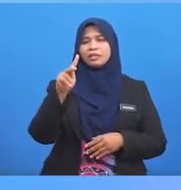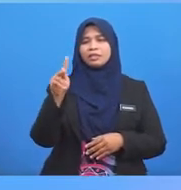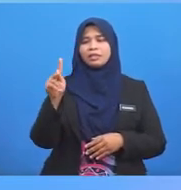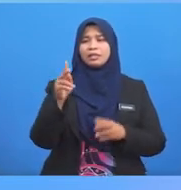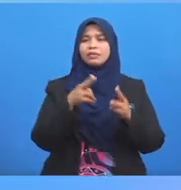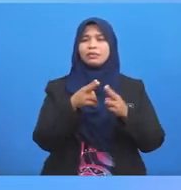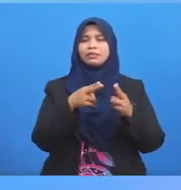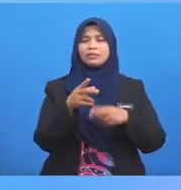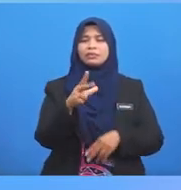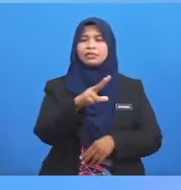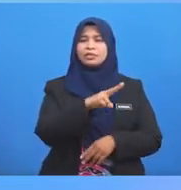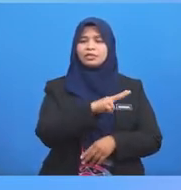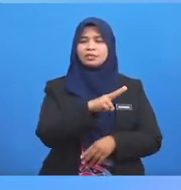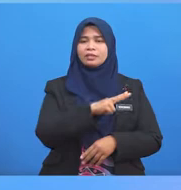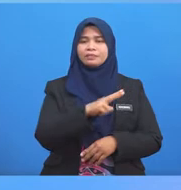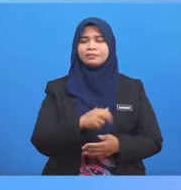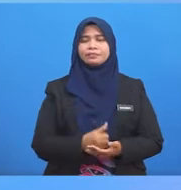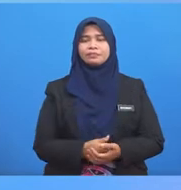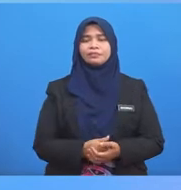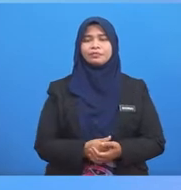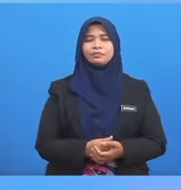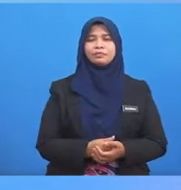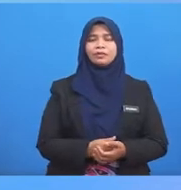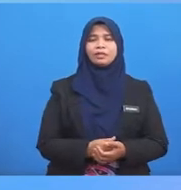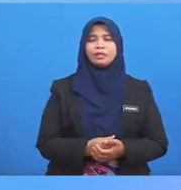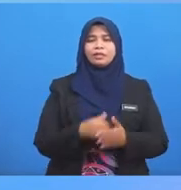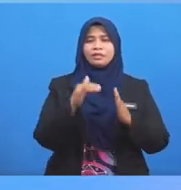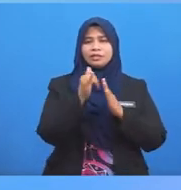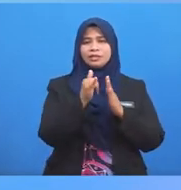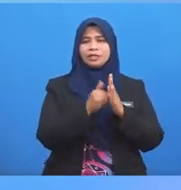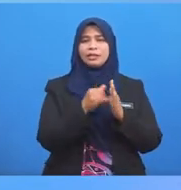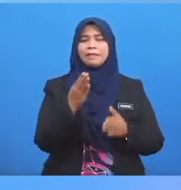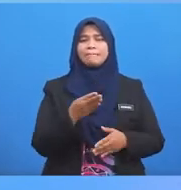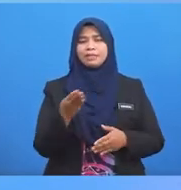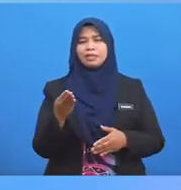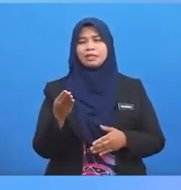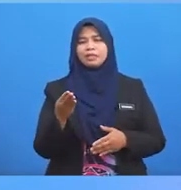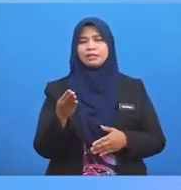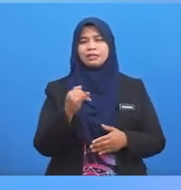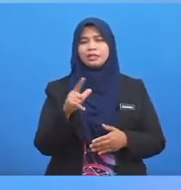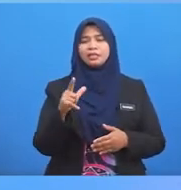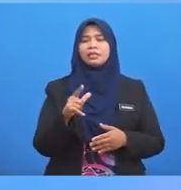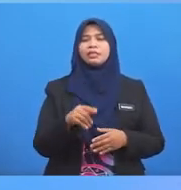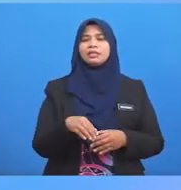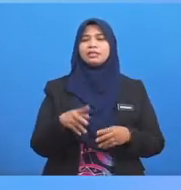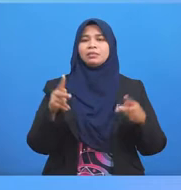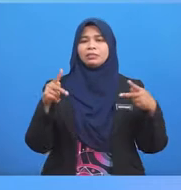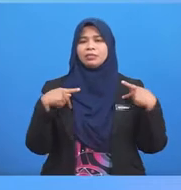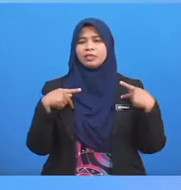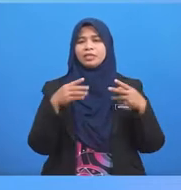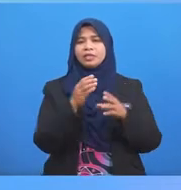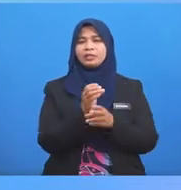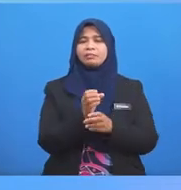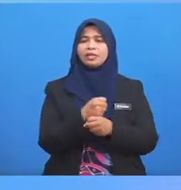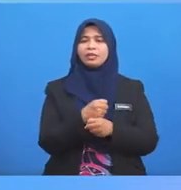harta. Syarat bagi rukun barang gadaian pula ialah, pertama, mempunyai